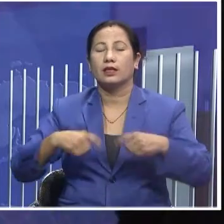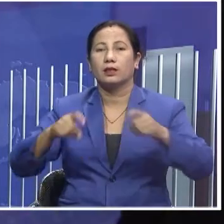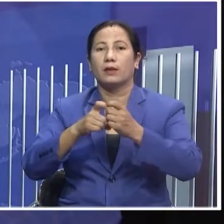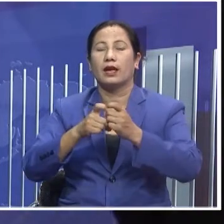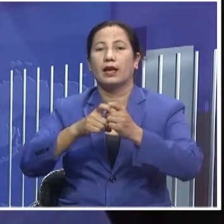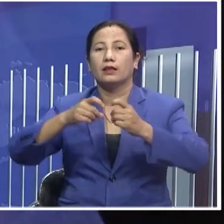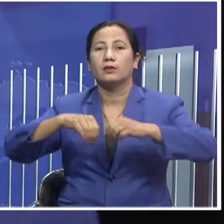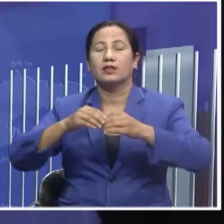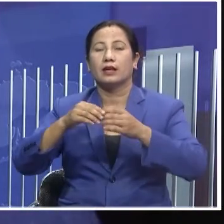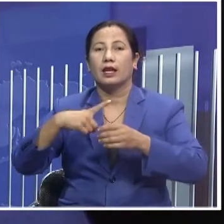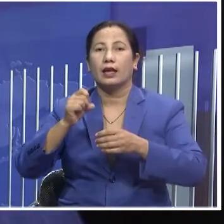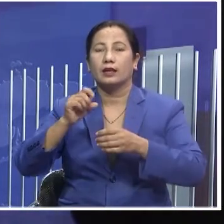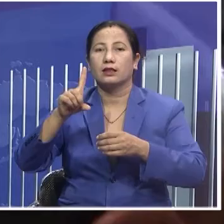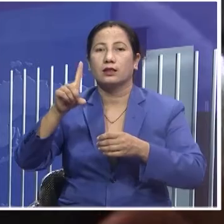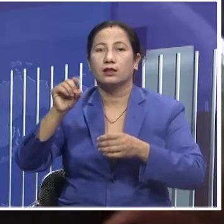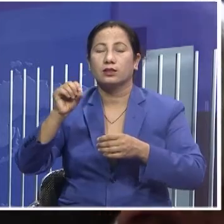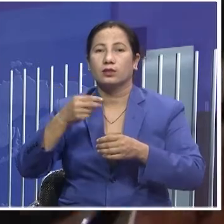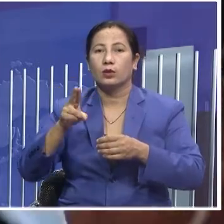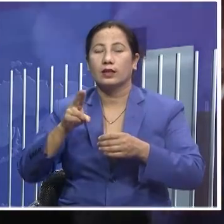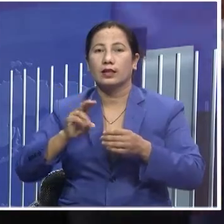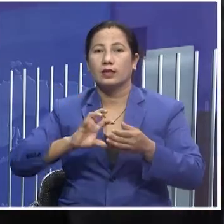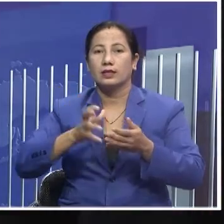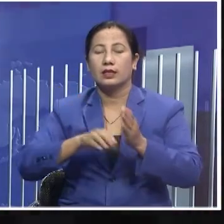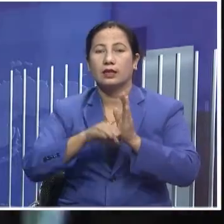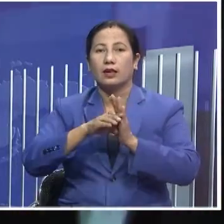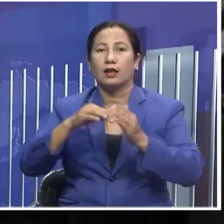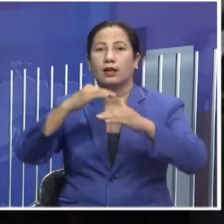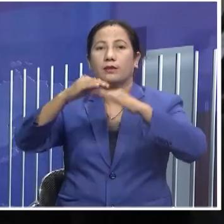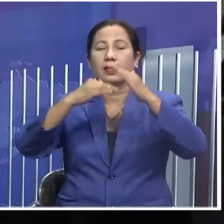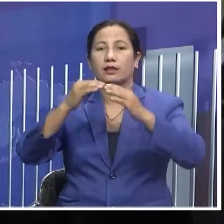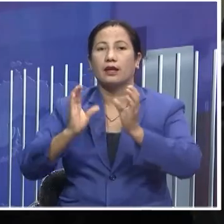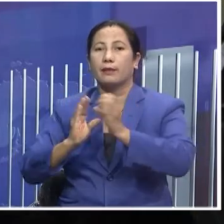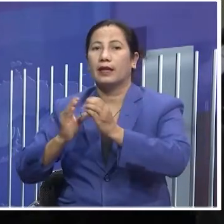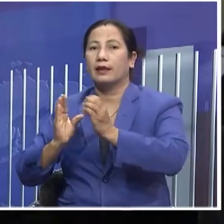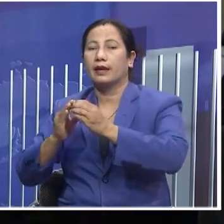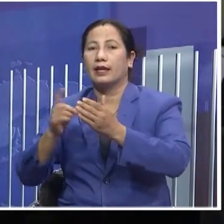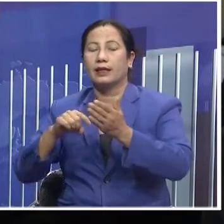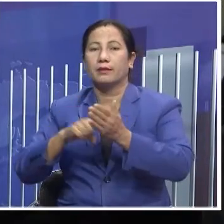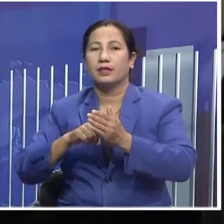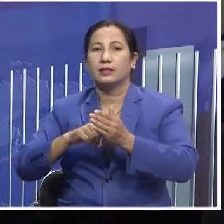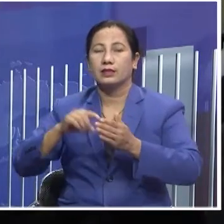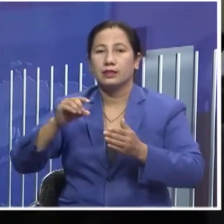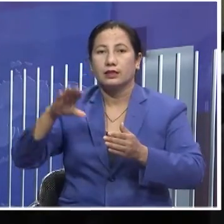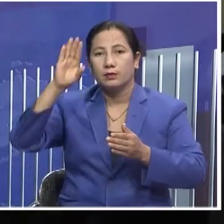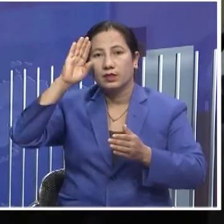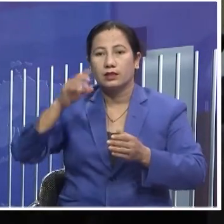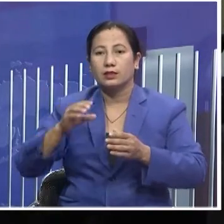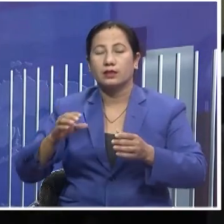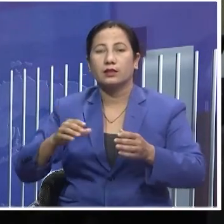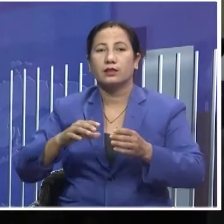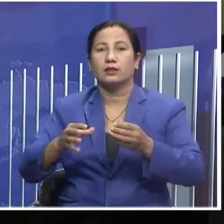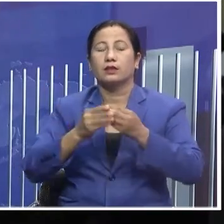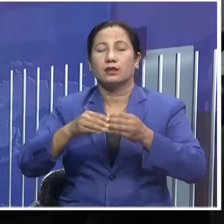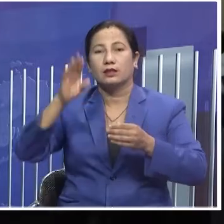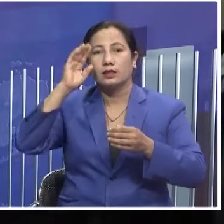समृद्धिका लागि र 10 स्थानीय तहको विकासका लागि पालिका पालिका बीच पालिका र प्रदेश एवं संघीय सरकारबीच